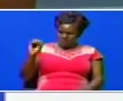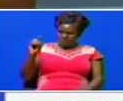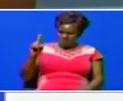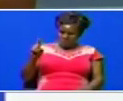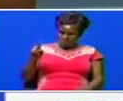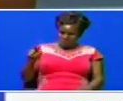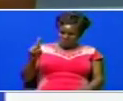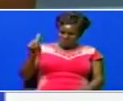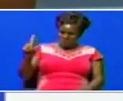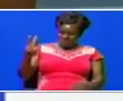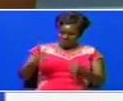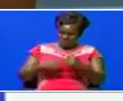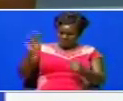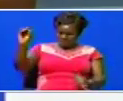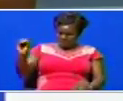0.17%.